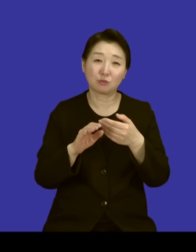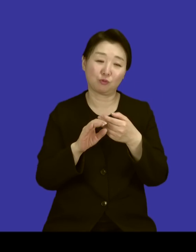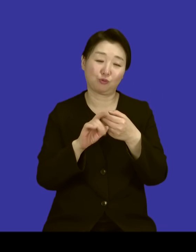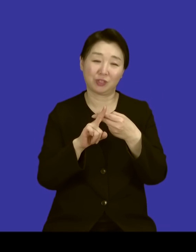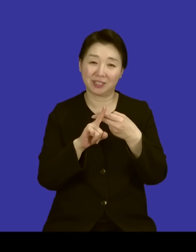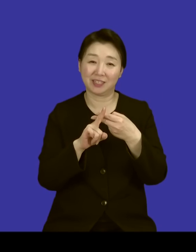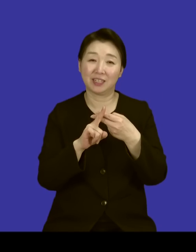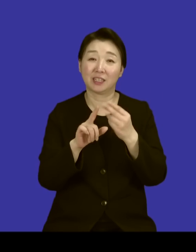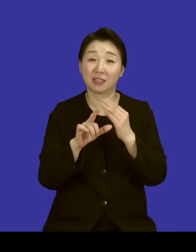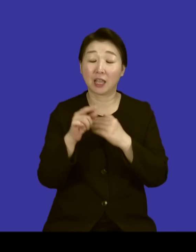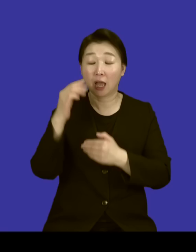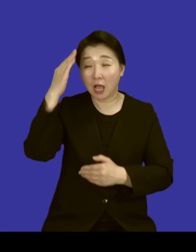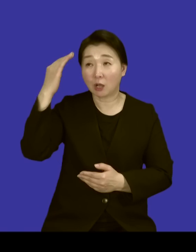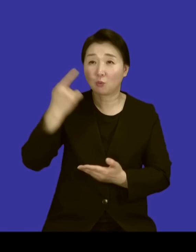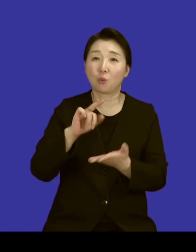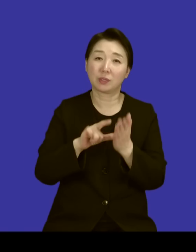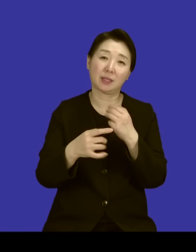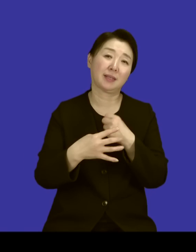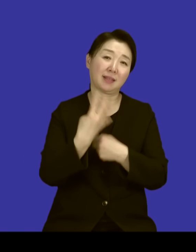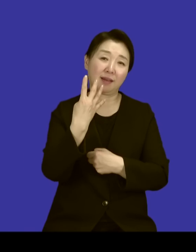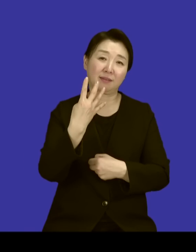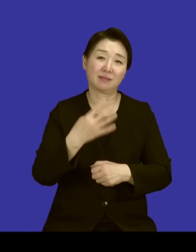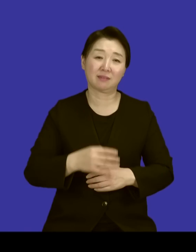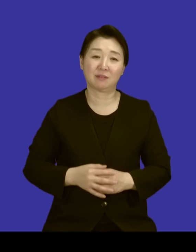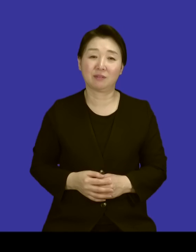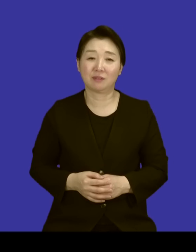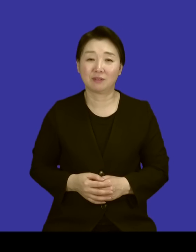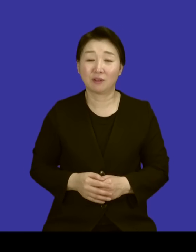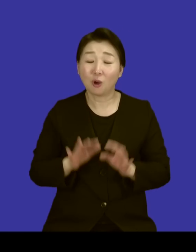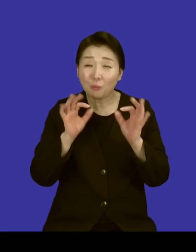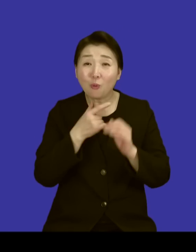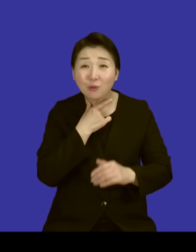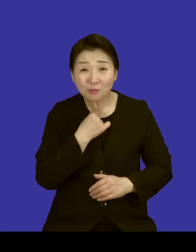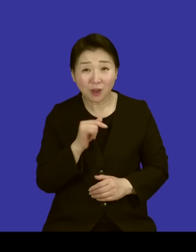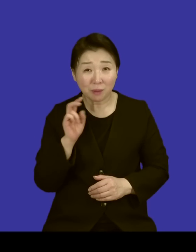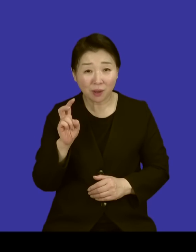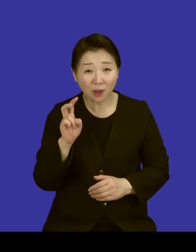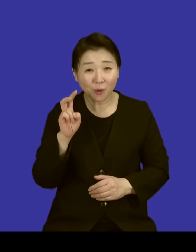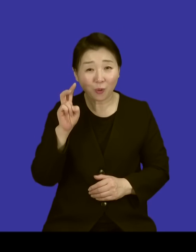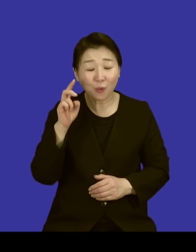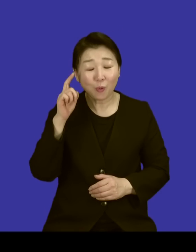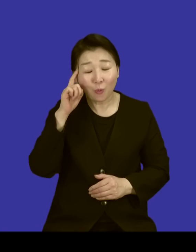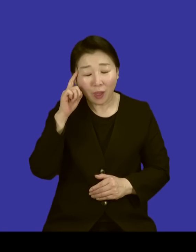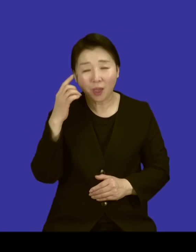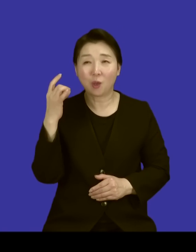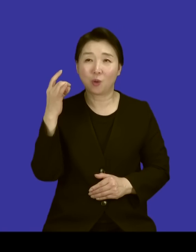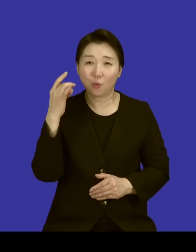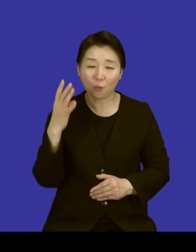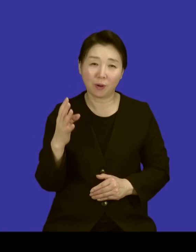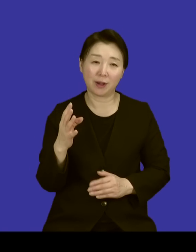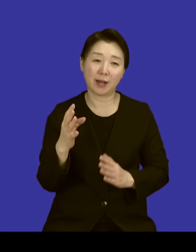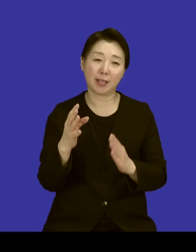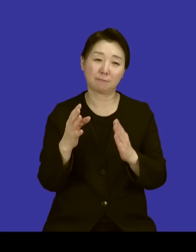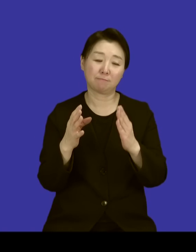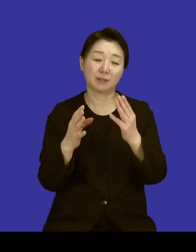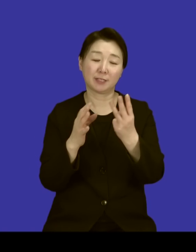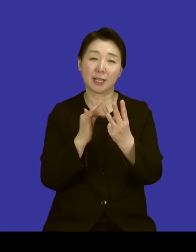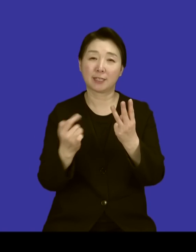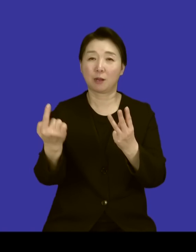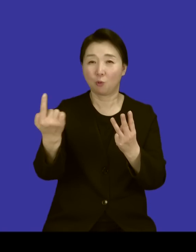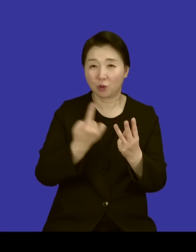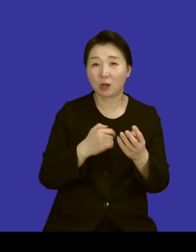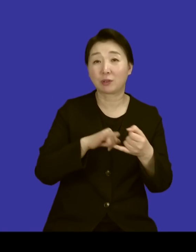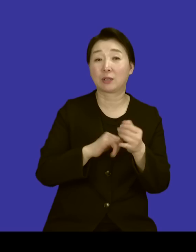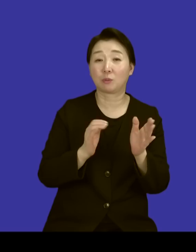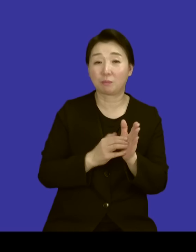1학년인데 제가 한국 나올 때 4학년인가 아마 그랬어요. 아유, 얼마나 눈에 밟혀서 근데 원래는 같이 이제 3명이 나오기로 예, 약속하고 예. 한국과 사전 답사도 다